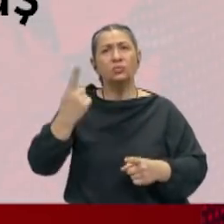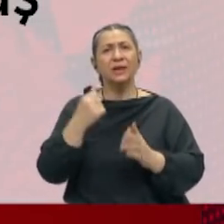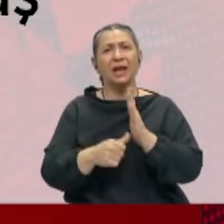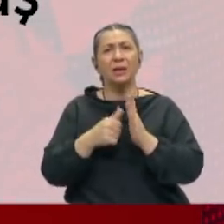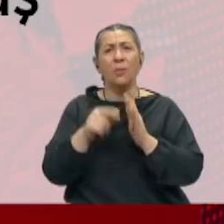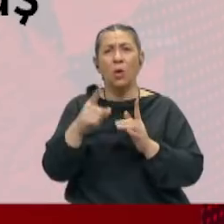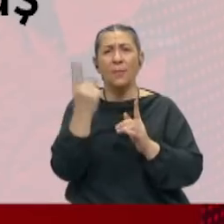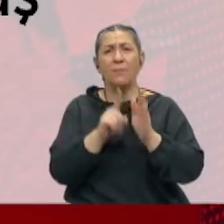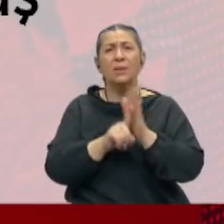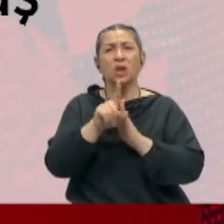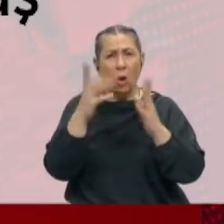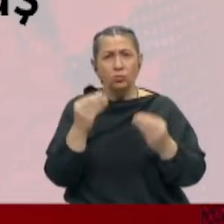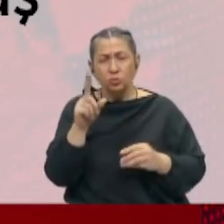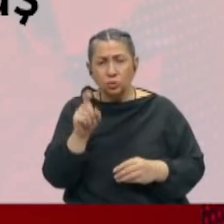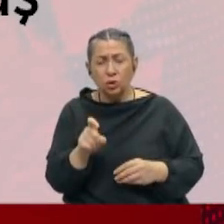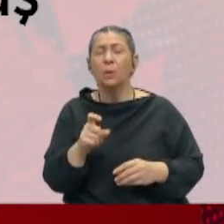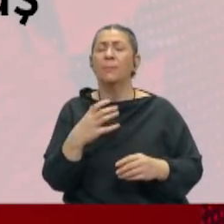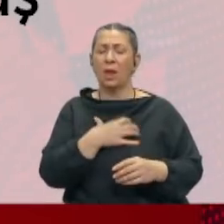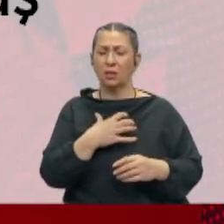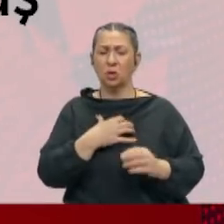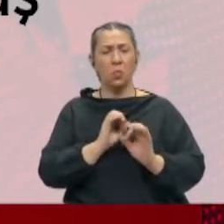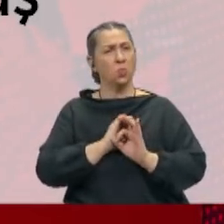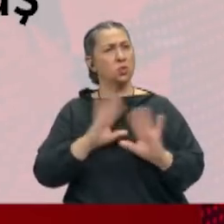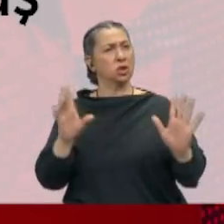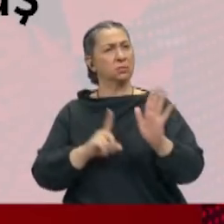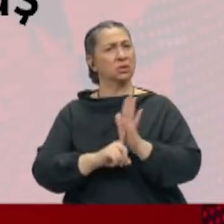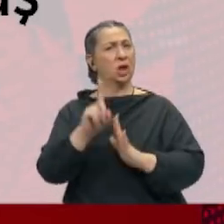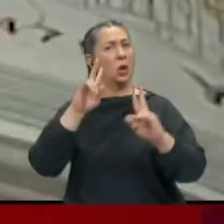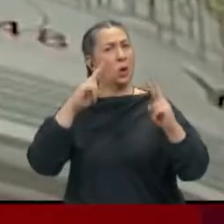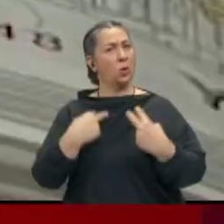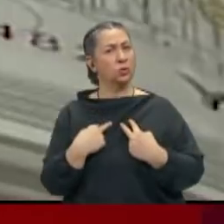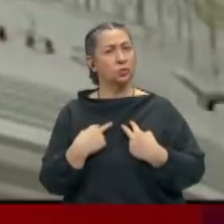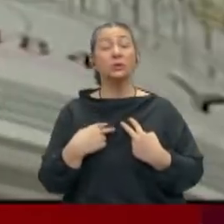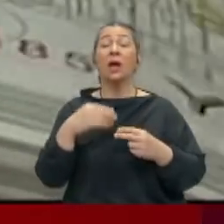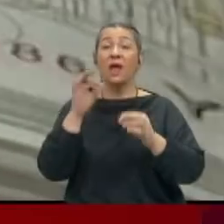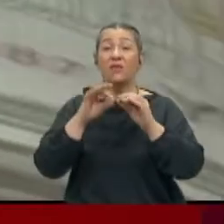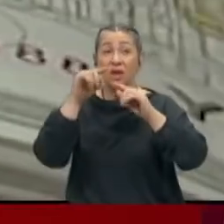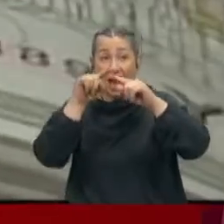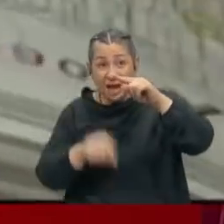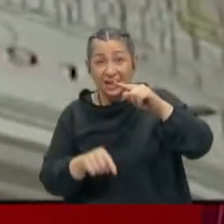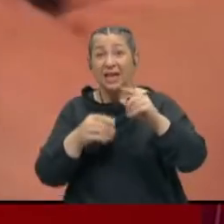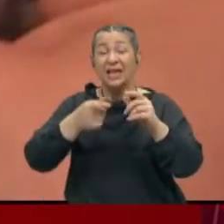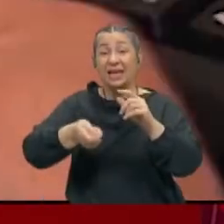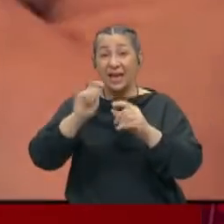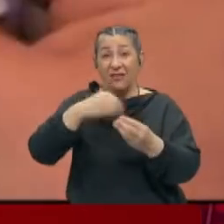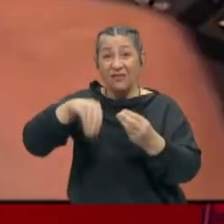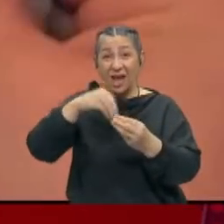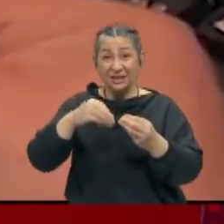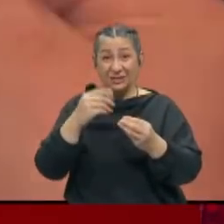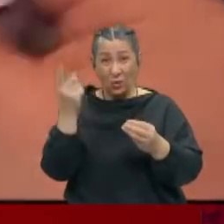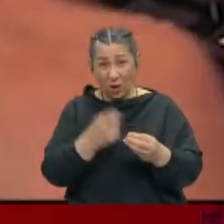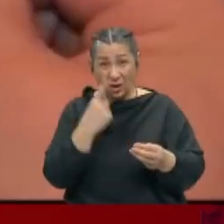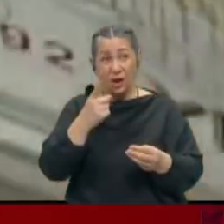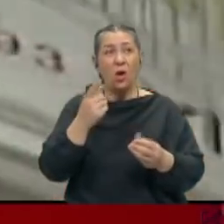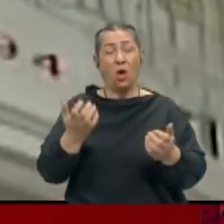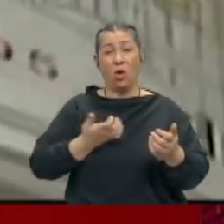tarihinde böyle bir başarı olmuş mu diye kendimizi muhteşem başarılı görüyoruz. Enflasyonun altında kredi faiz oranlarıyla övünmek ancak